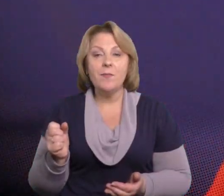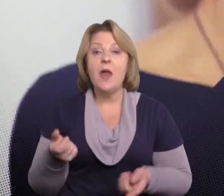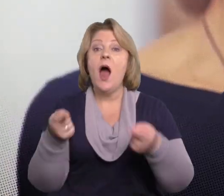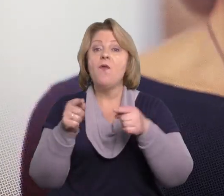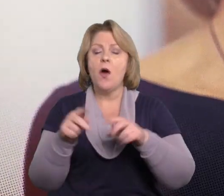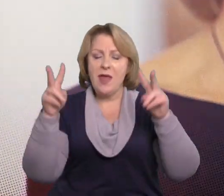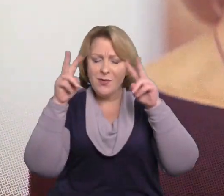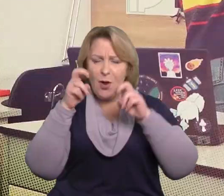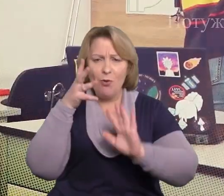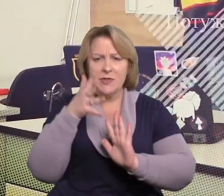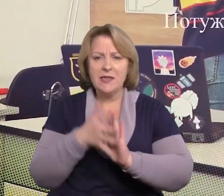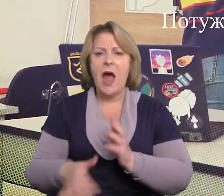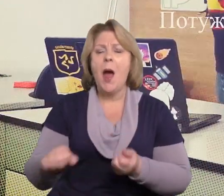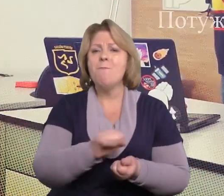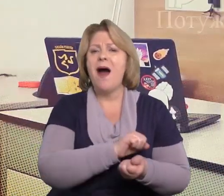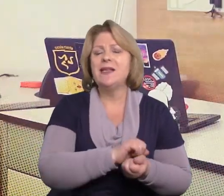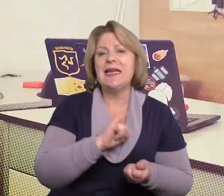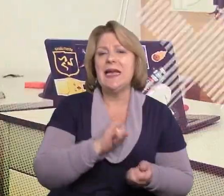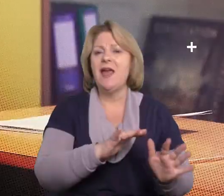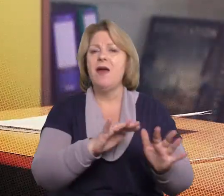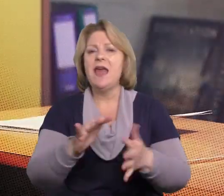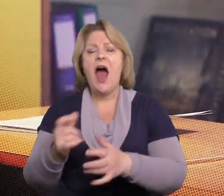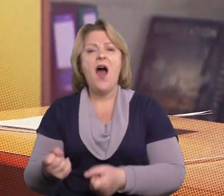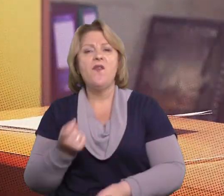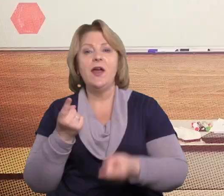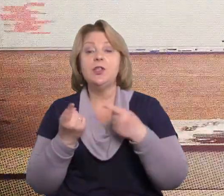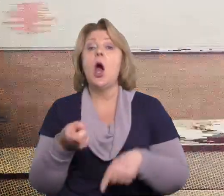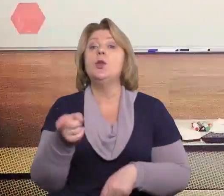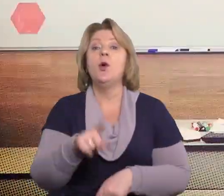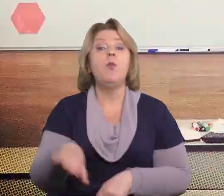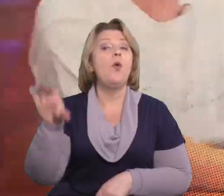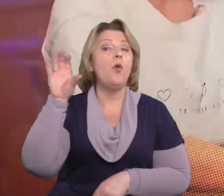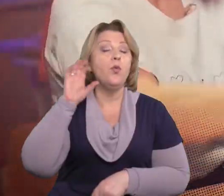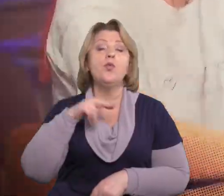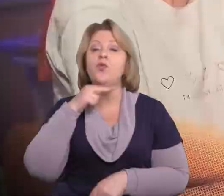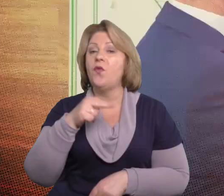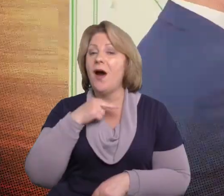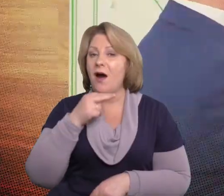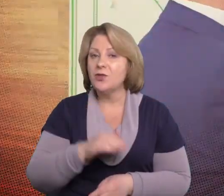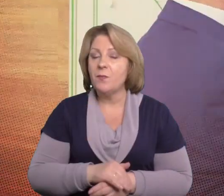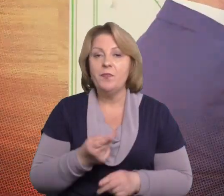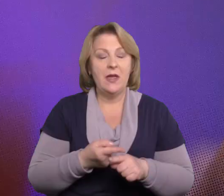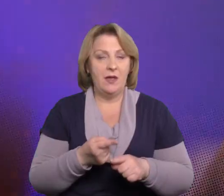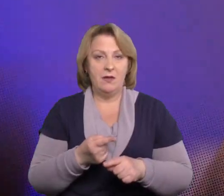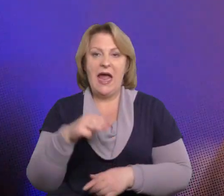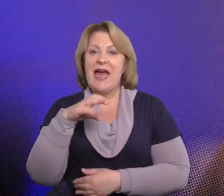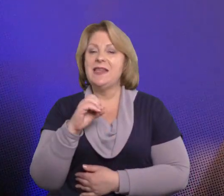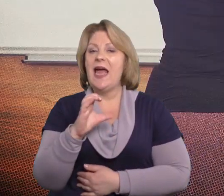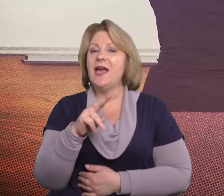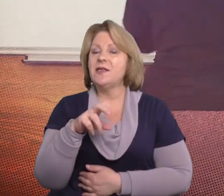Вона досліджує матерії і явища. Тому уважно послухай. Це Тесла,